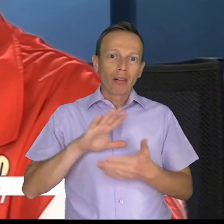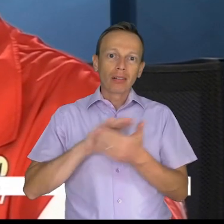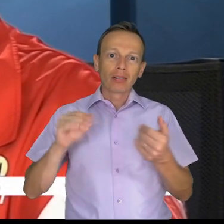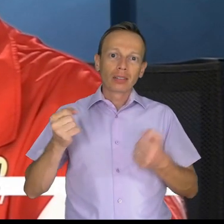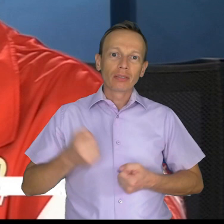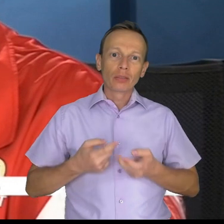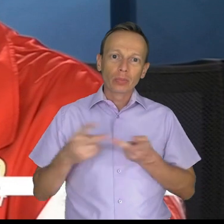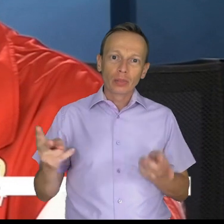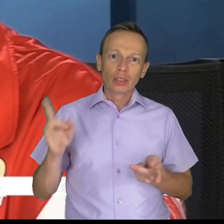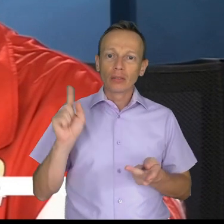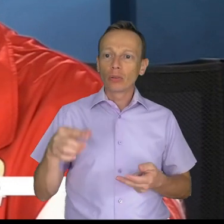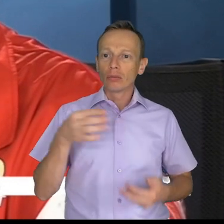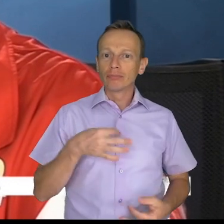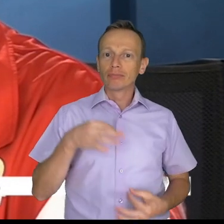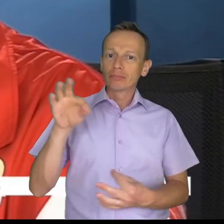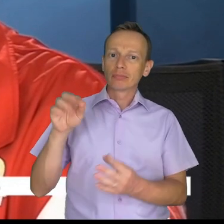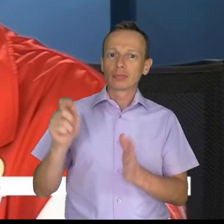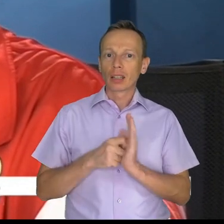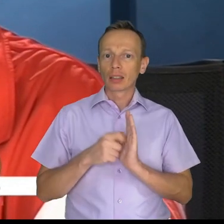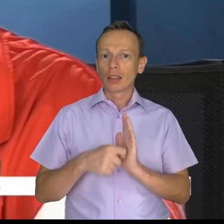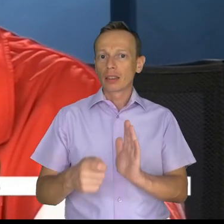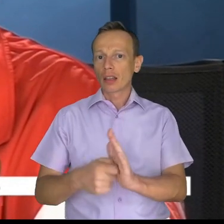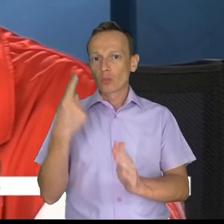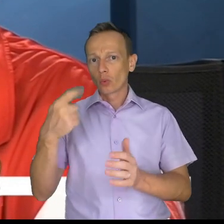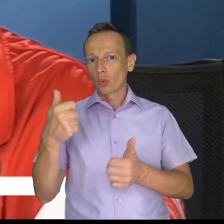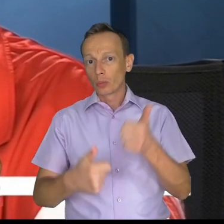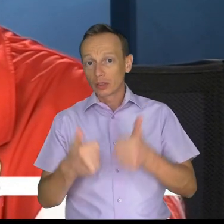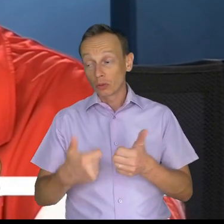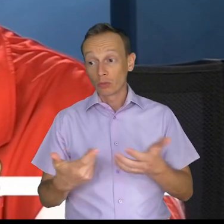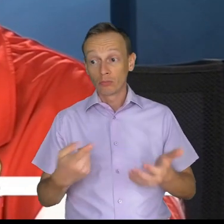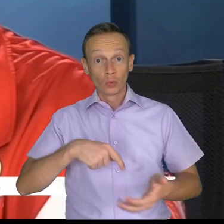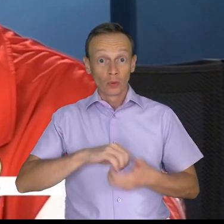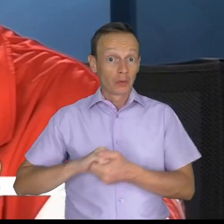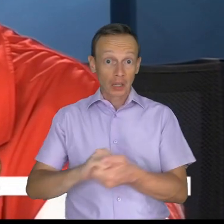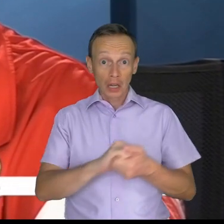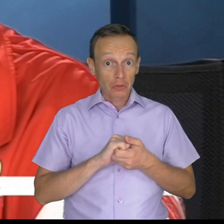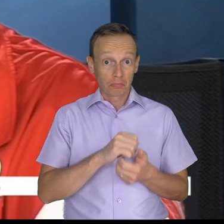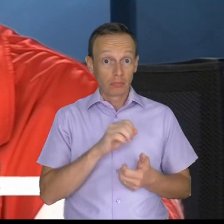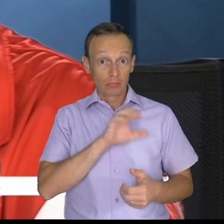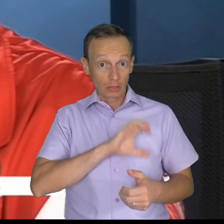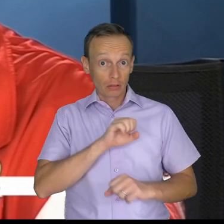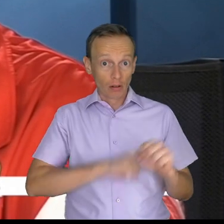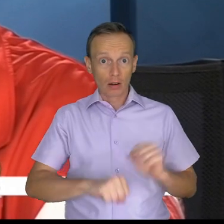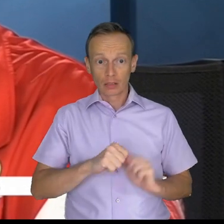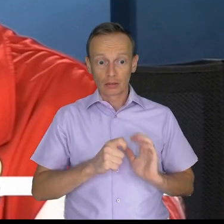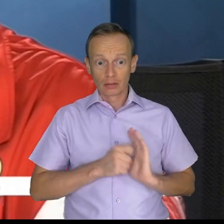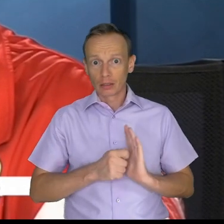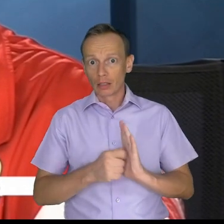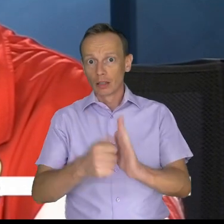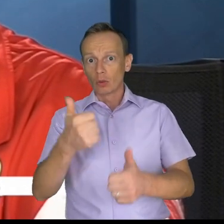l'obtention de la délégation de service public, de fournir un calendrier prévisionnel. Donc les fédérations prévoient, effectivement, en